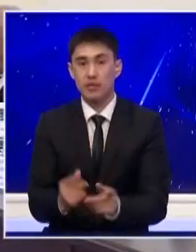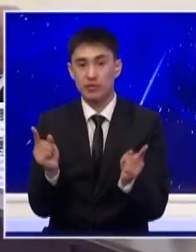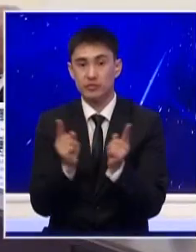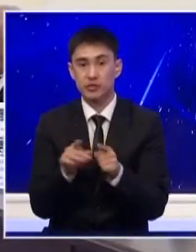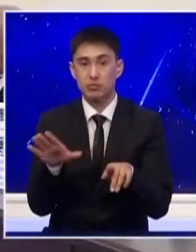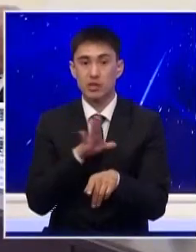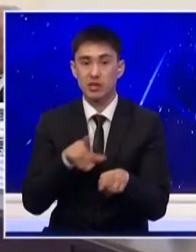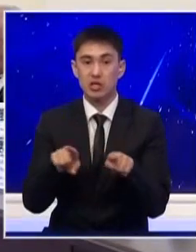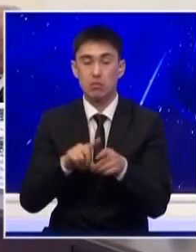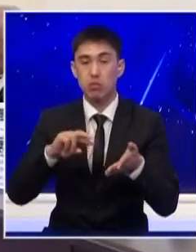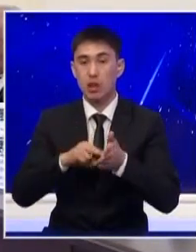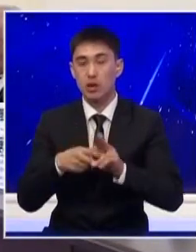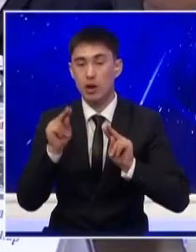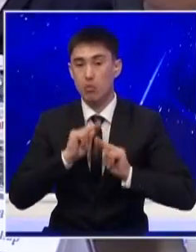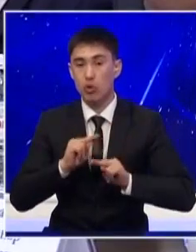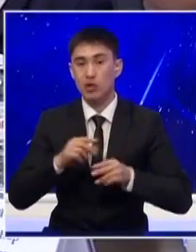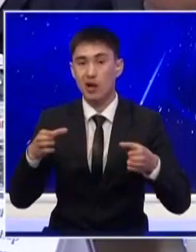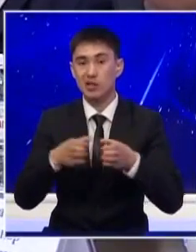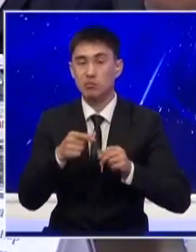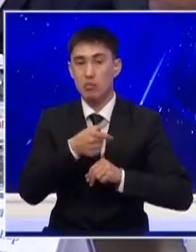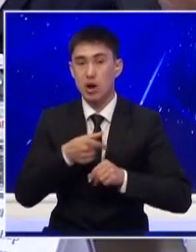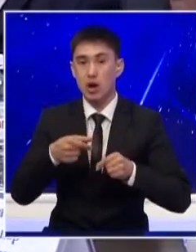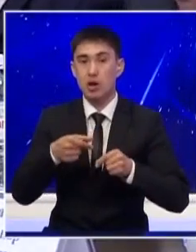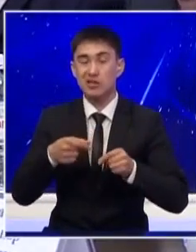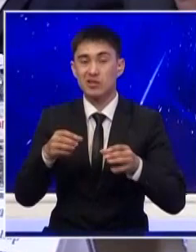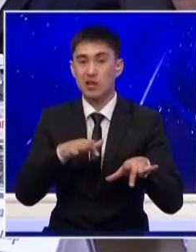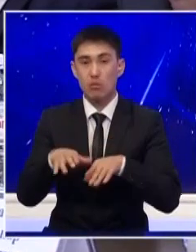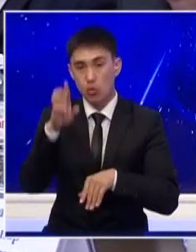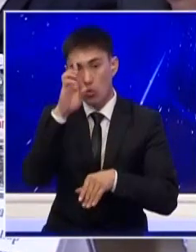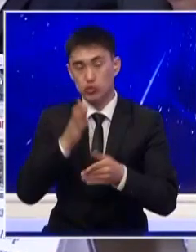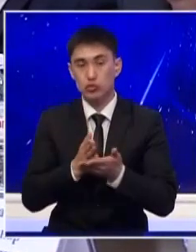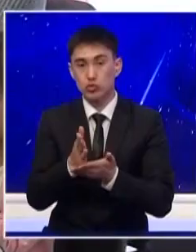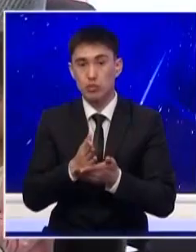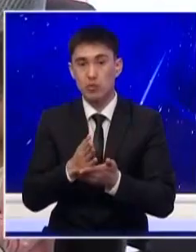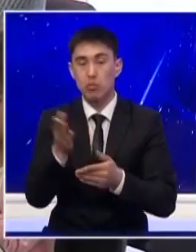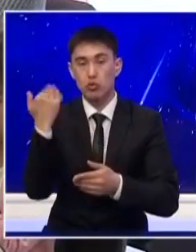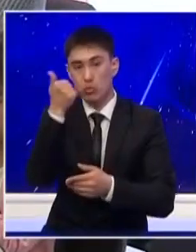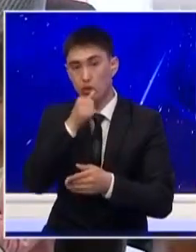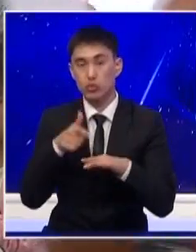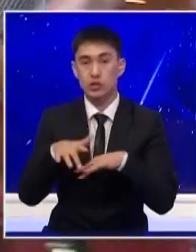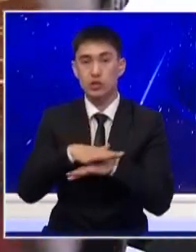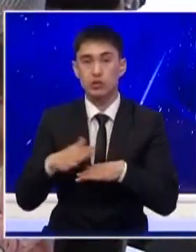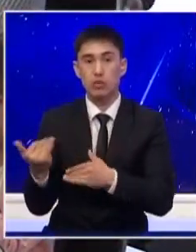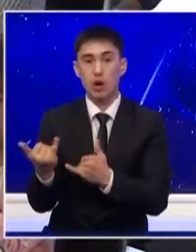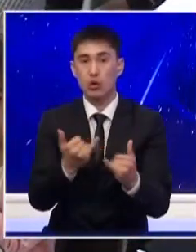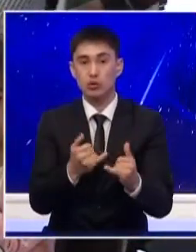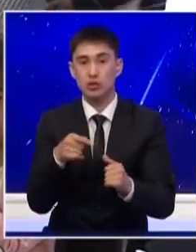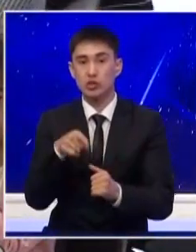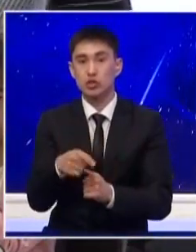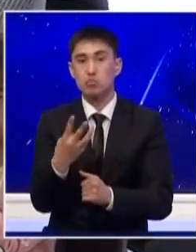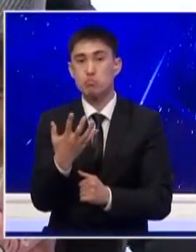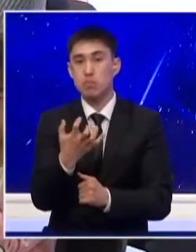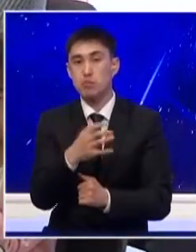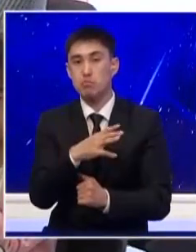также рассмотрен план работы агентства по делам государственной службы. Так, в прошлом году населению было оказано около